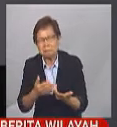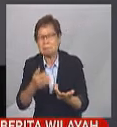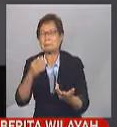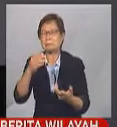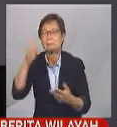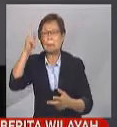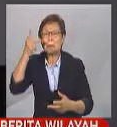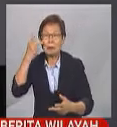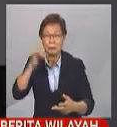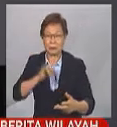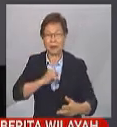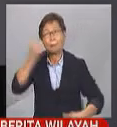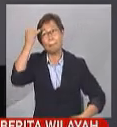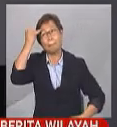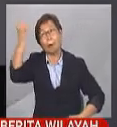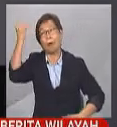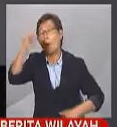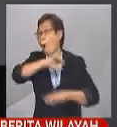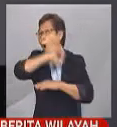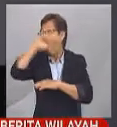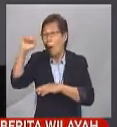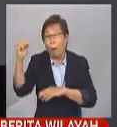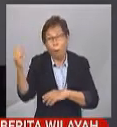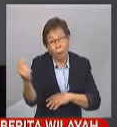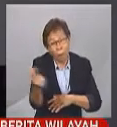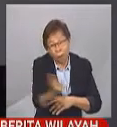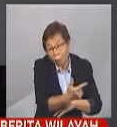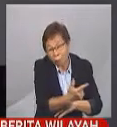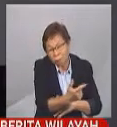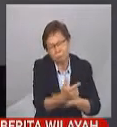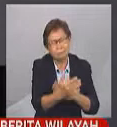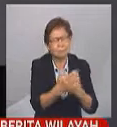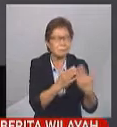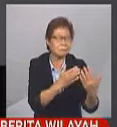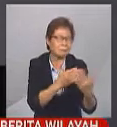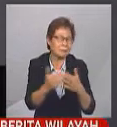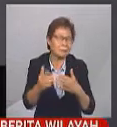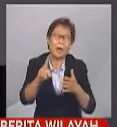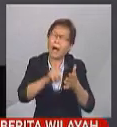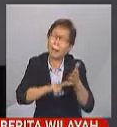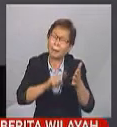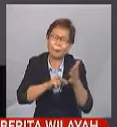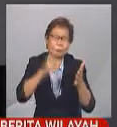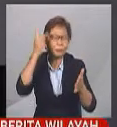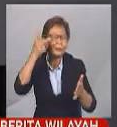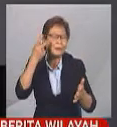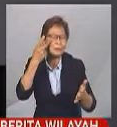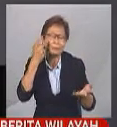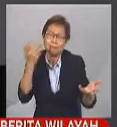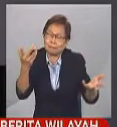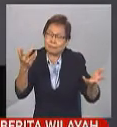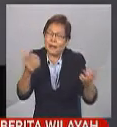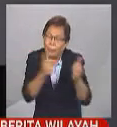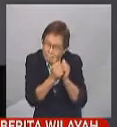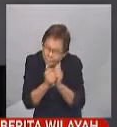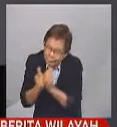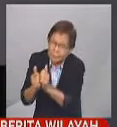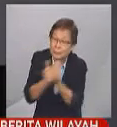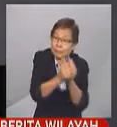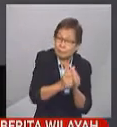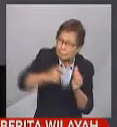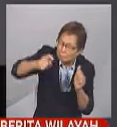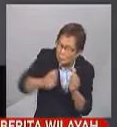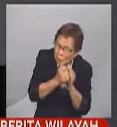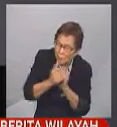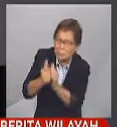tulah saya berpandangan semua PH tanpa mengira fahaman politik mestilah bersama-sama bergandengan